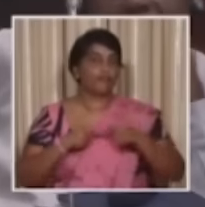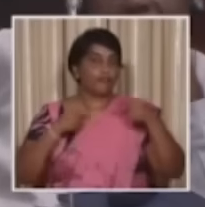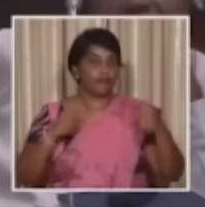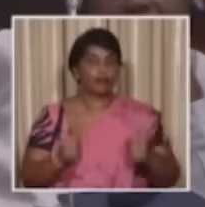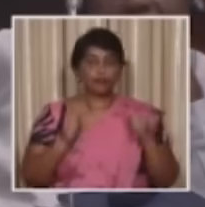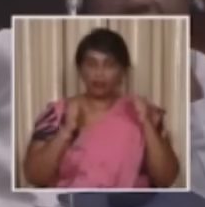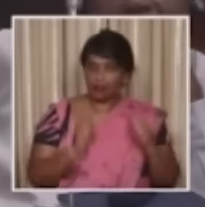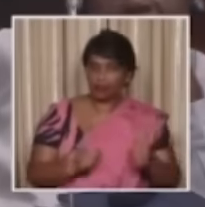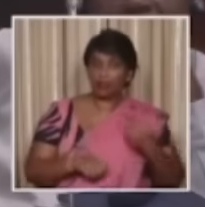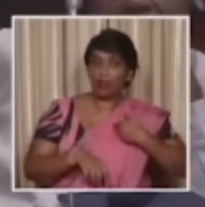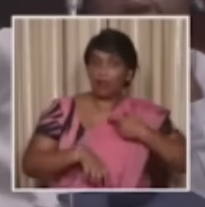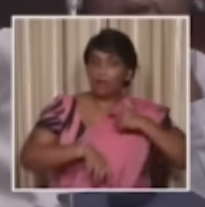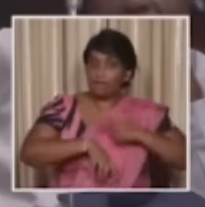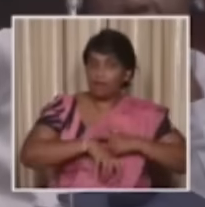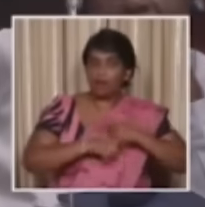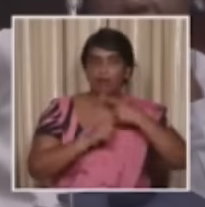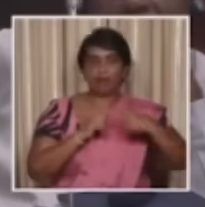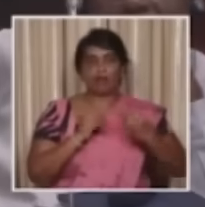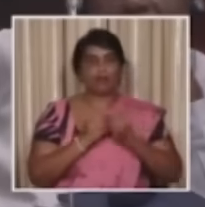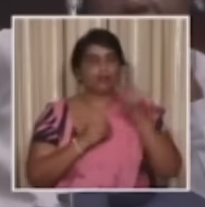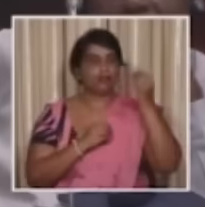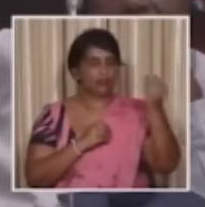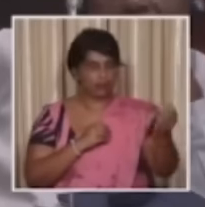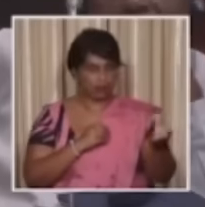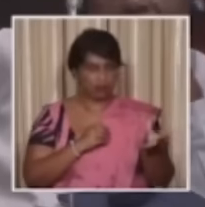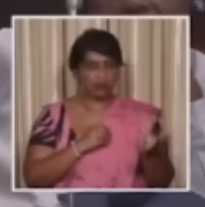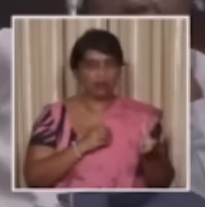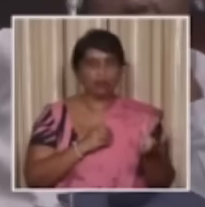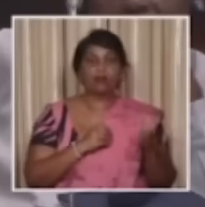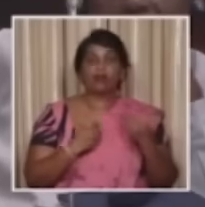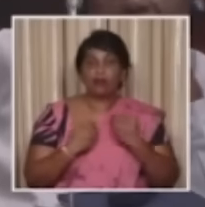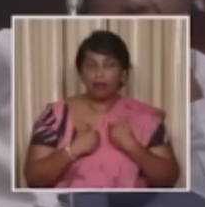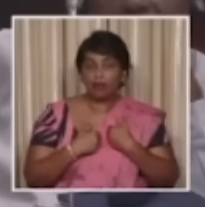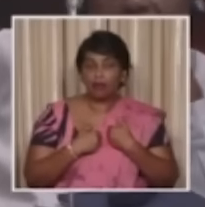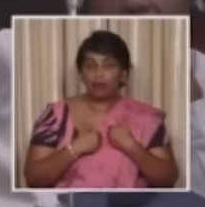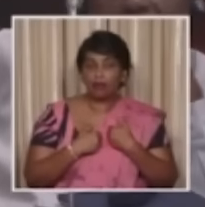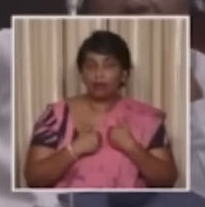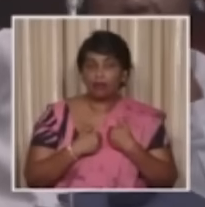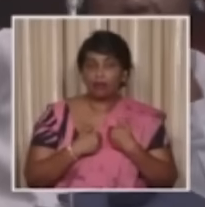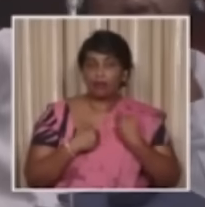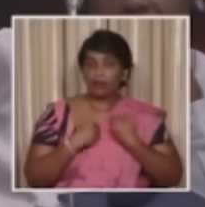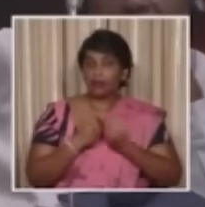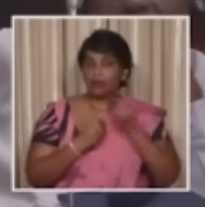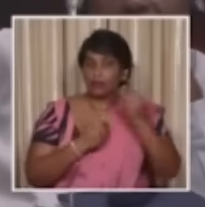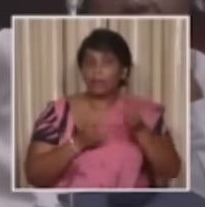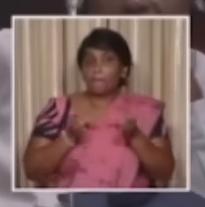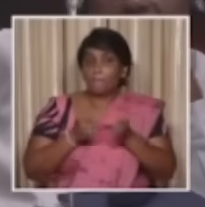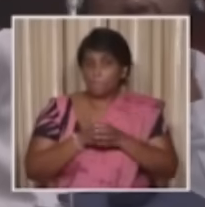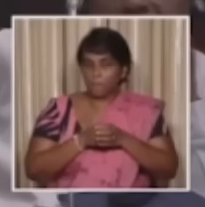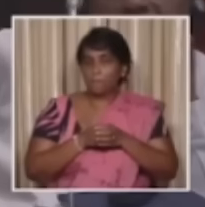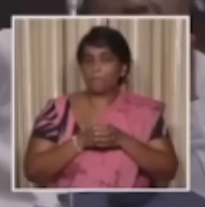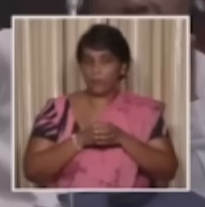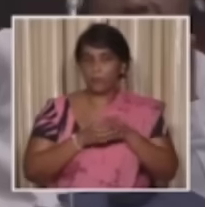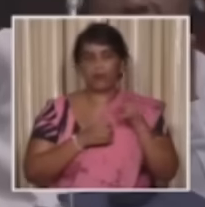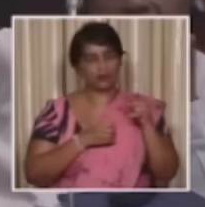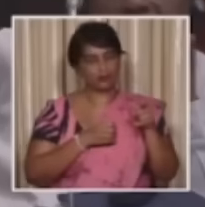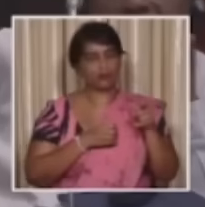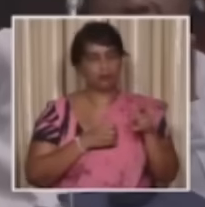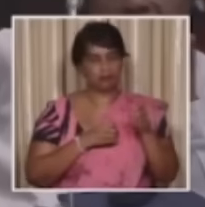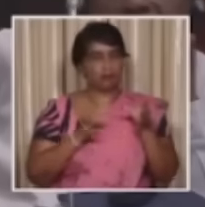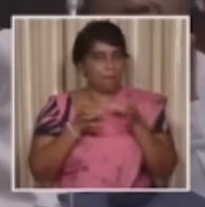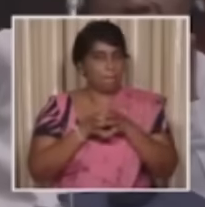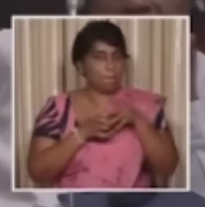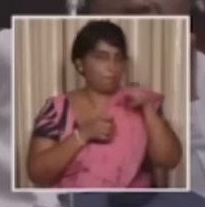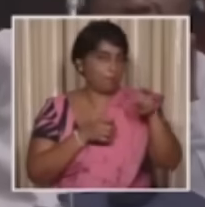වාඩු නිසා අපේ වෙලාවේ කොටසක් දුන්නා අපි එතකොට අපි දෙන්නේ පක්ෂයට අපි දෙන්නේ